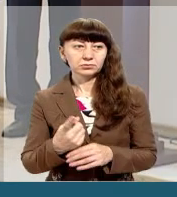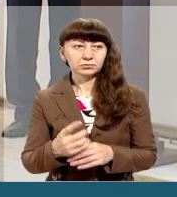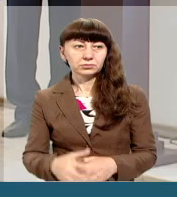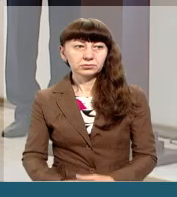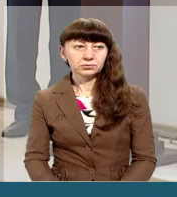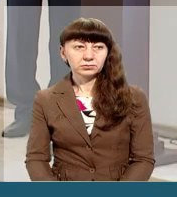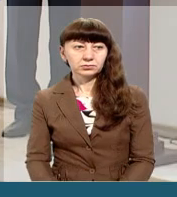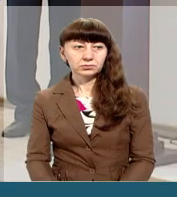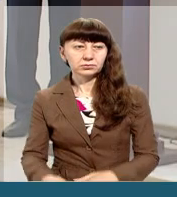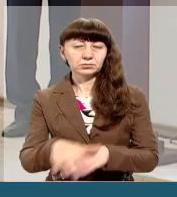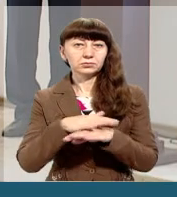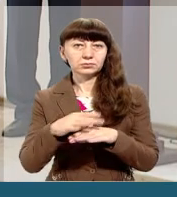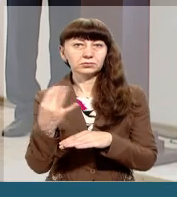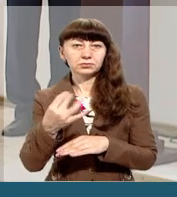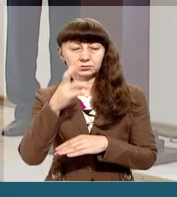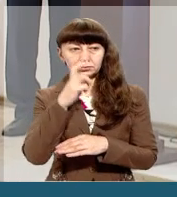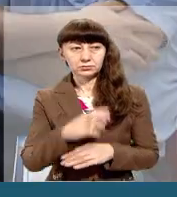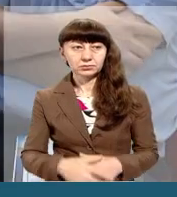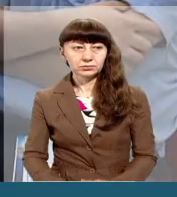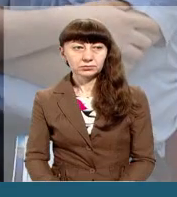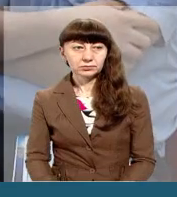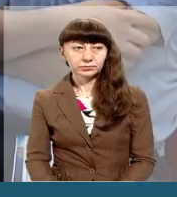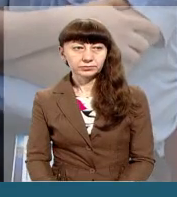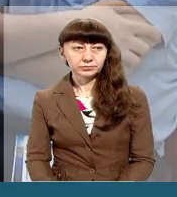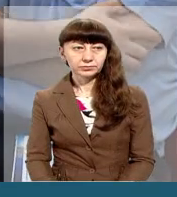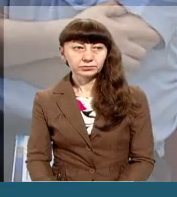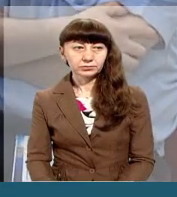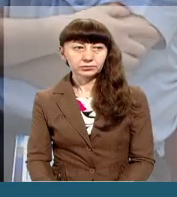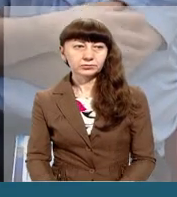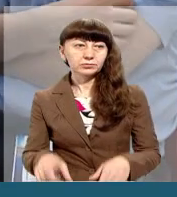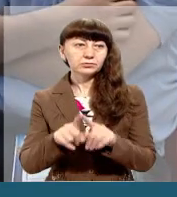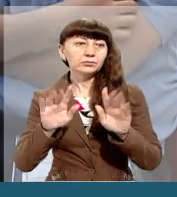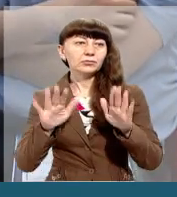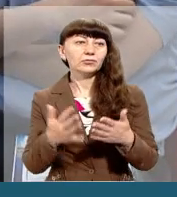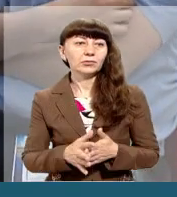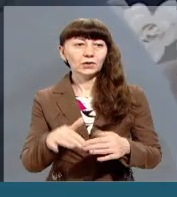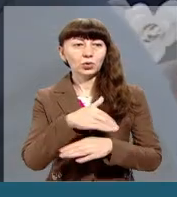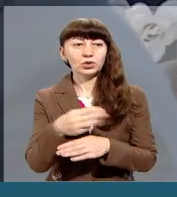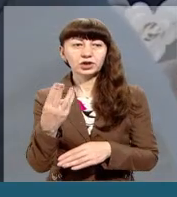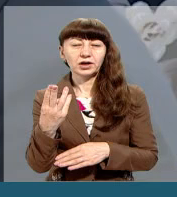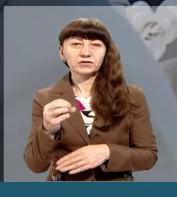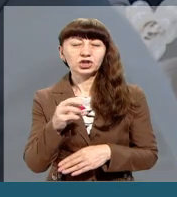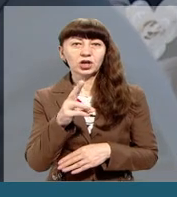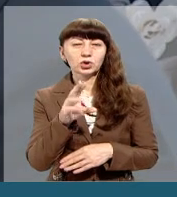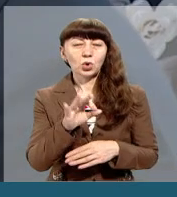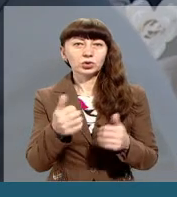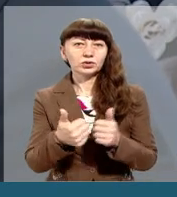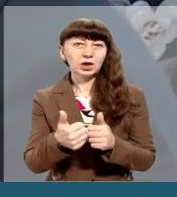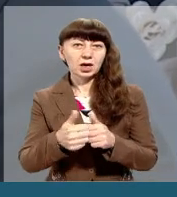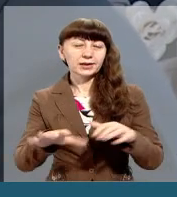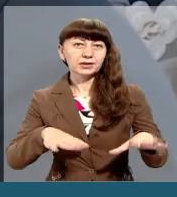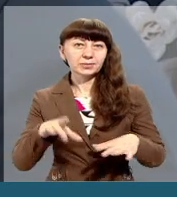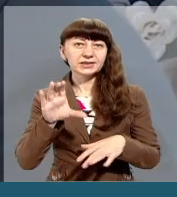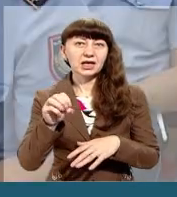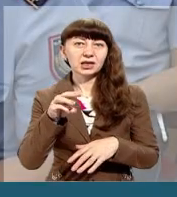обратно же общественные интересы, государственные интересы. Идентичная ситуация и с улицей Шевченко, что граничит с рынком Салтанат.